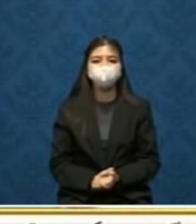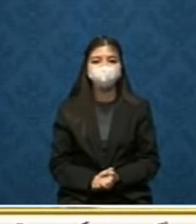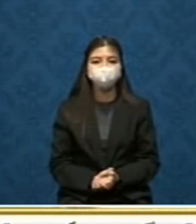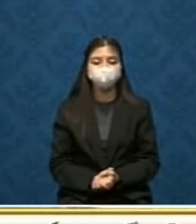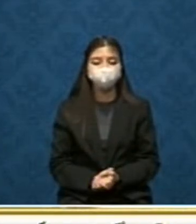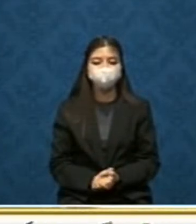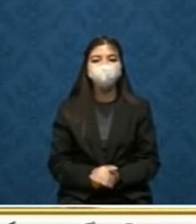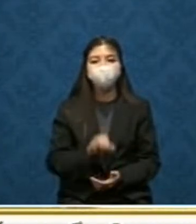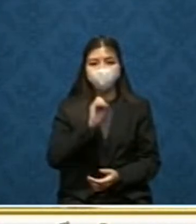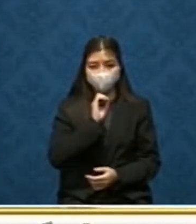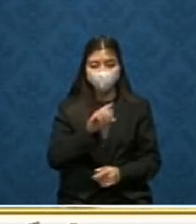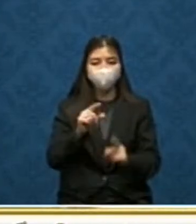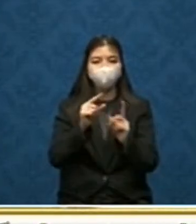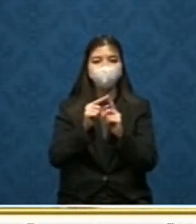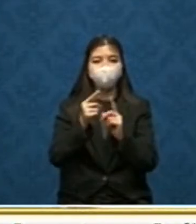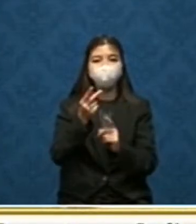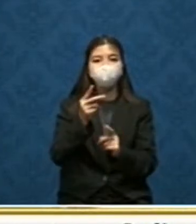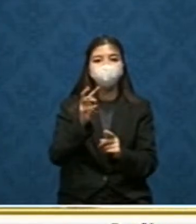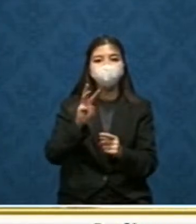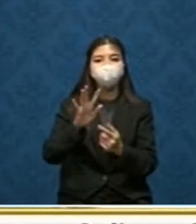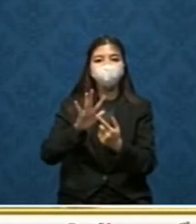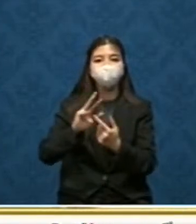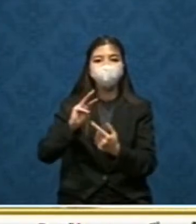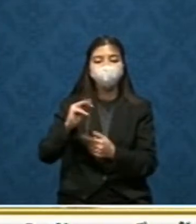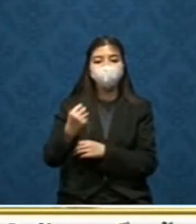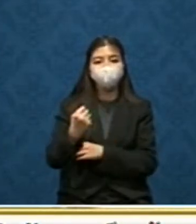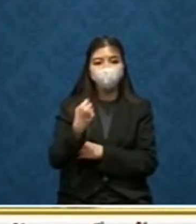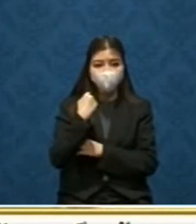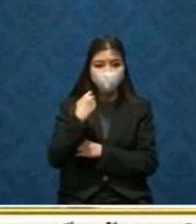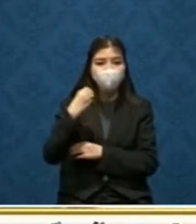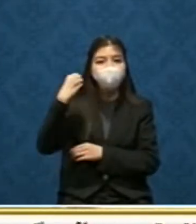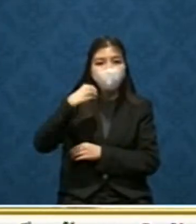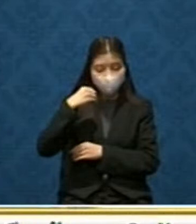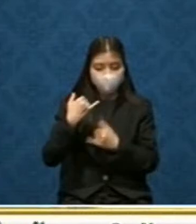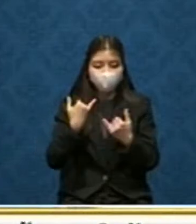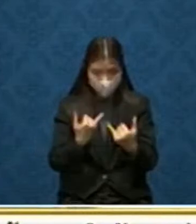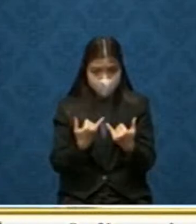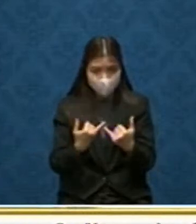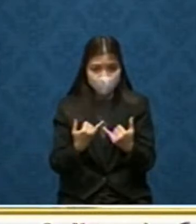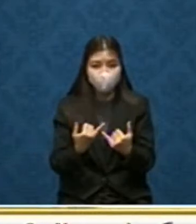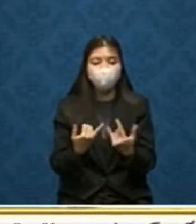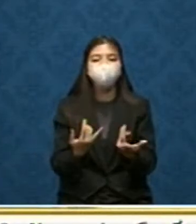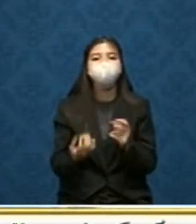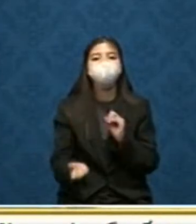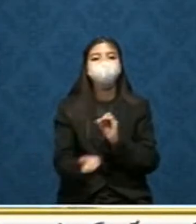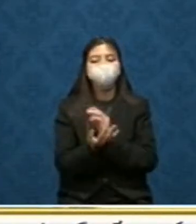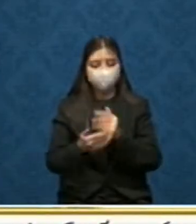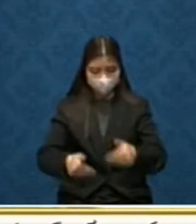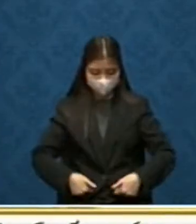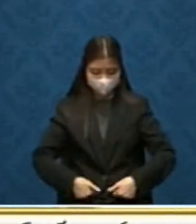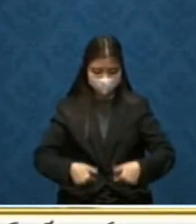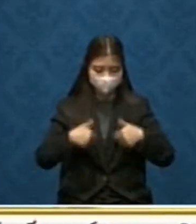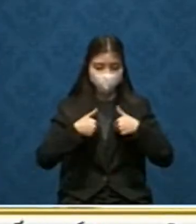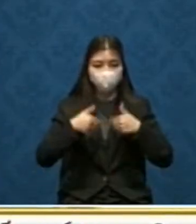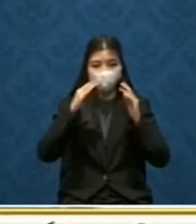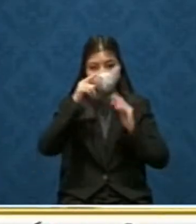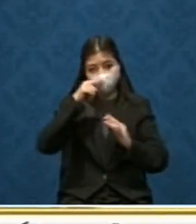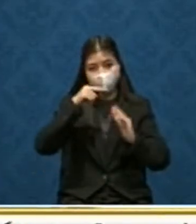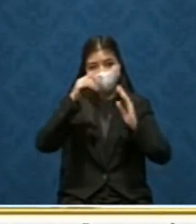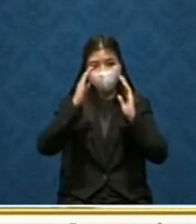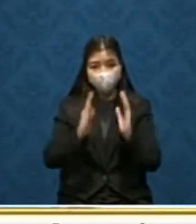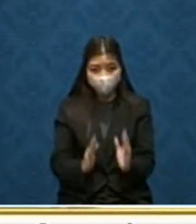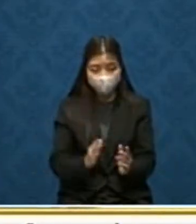อบอ้างความมนคงนี่คอความมนคงนี่กระทบต่อชีวิต ความเป็อยู่ของคนไทย